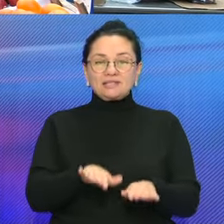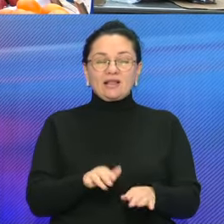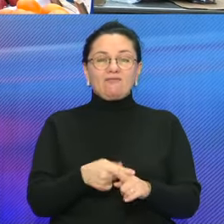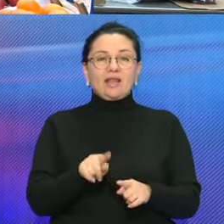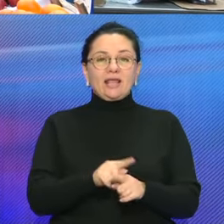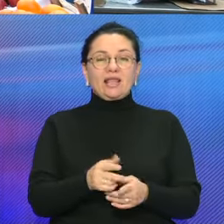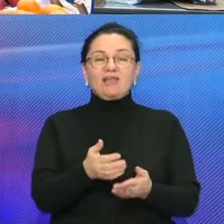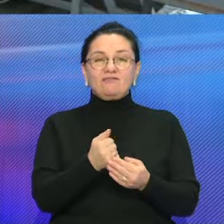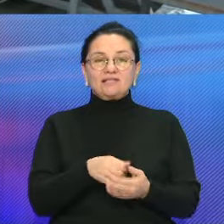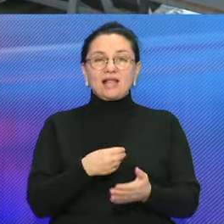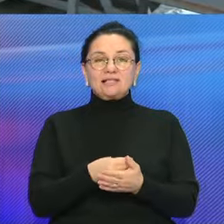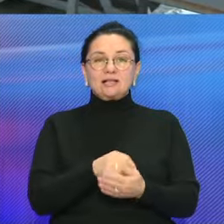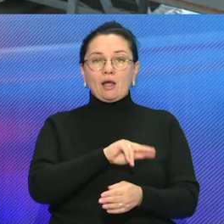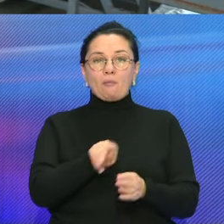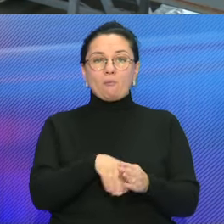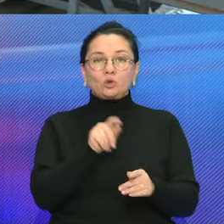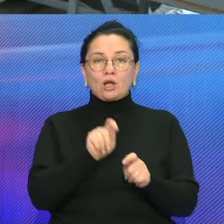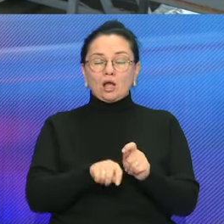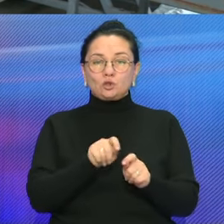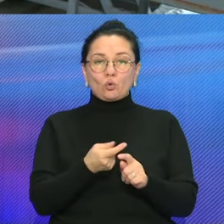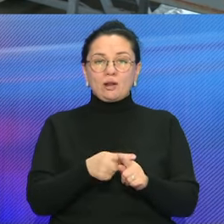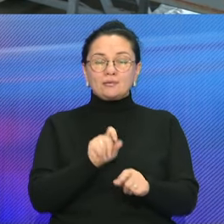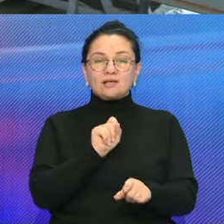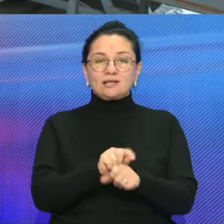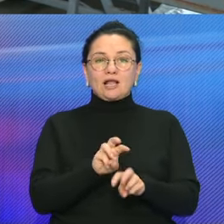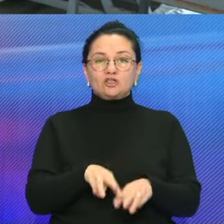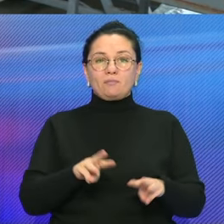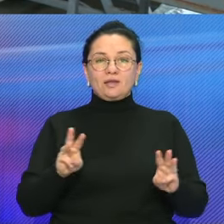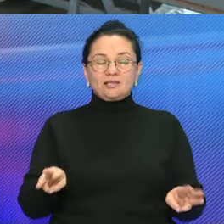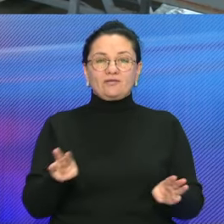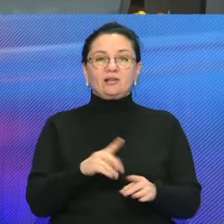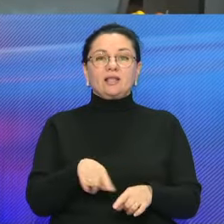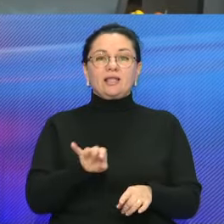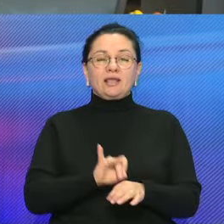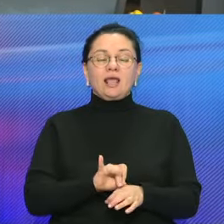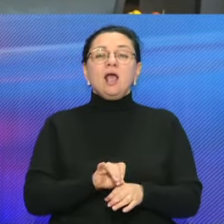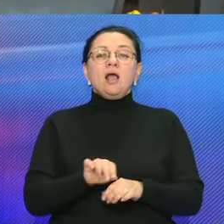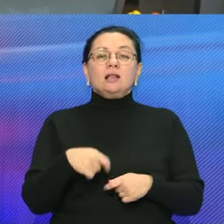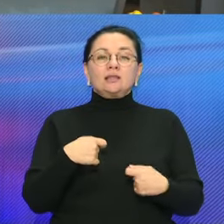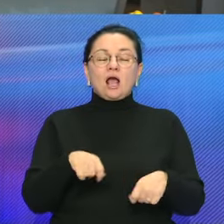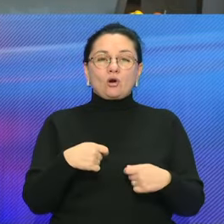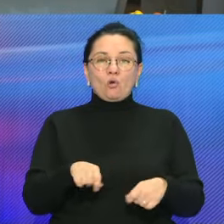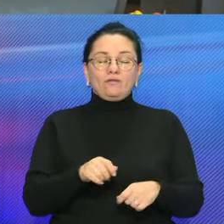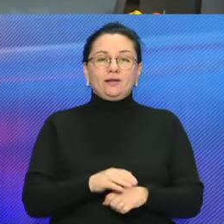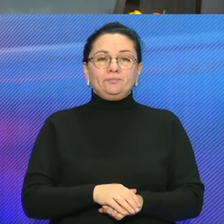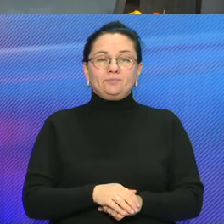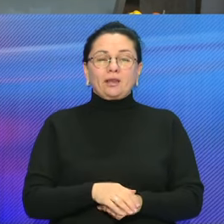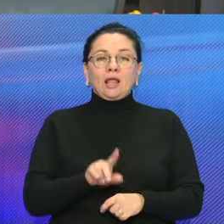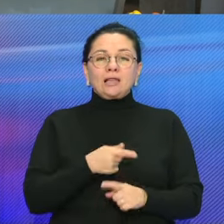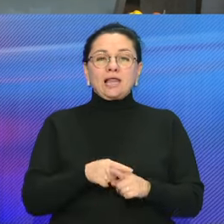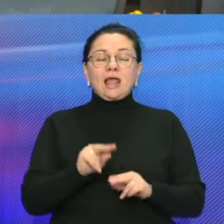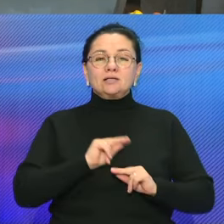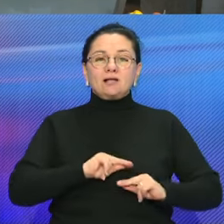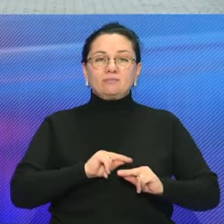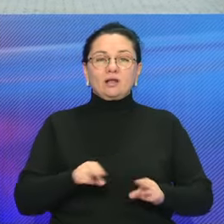прызванай узяць кошты пад кантроль, задача ў тым ліку Міністэрства антыманапольнага рэгулявання і гандлю. Для